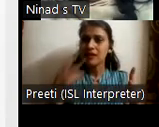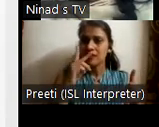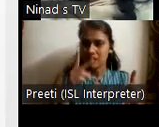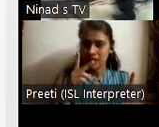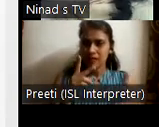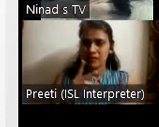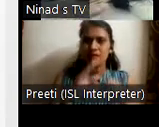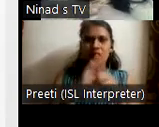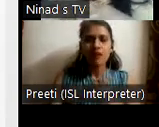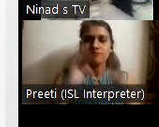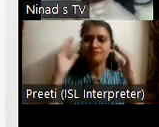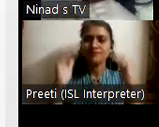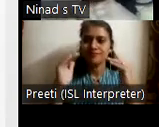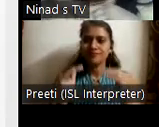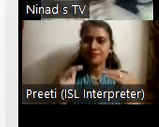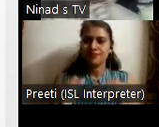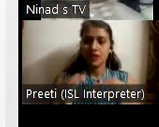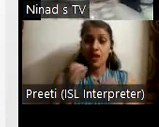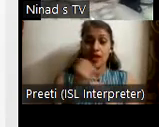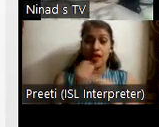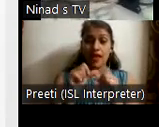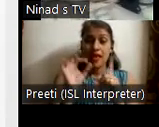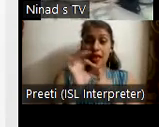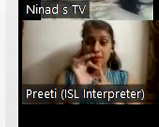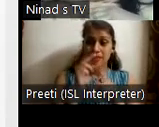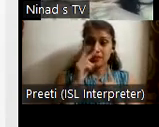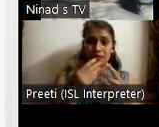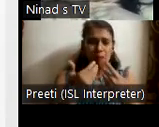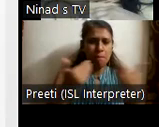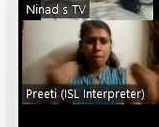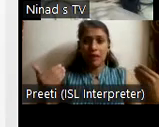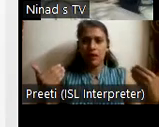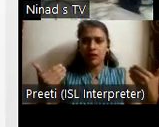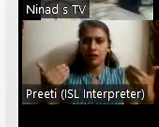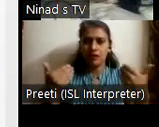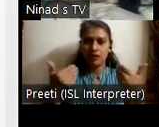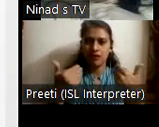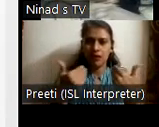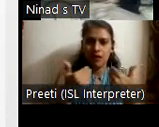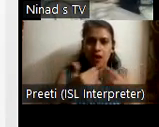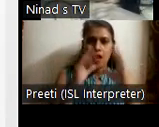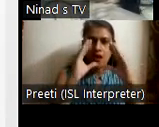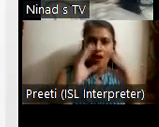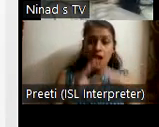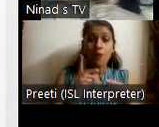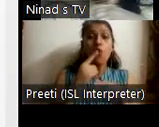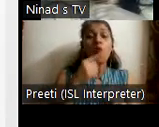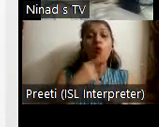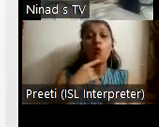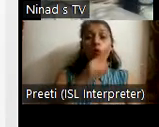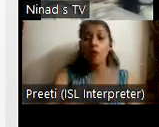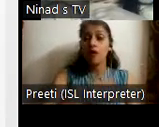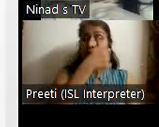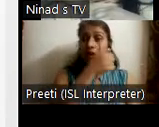You have to keep on reducing. ये जो gap है oppressor oppressive इतना बड़ा gap, इसको reduce करने के लिए oppressor के साथ काम करना पड़ेगा ताकि उसका